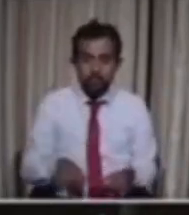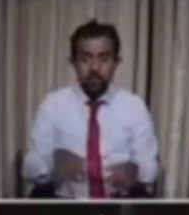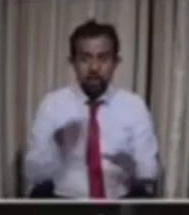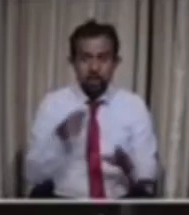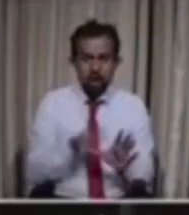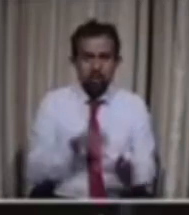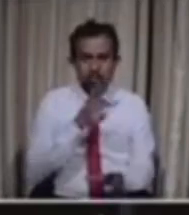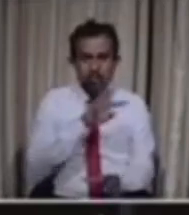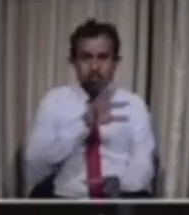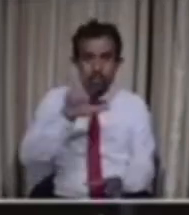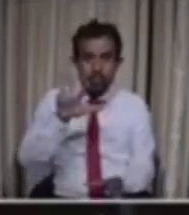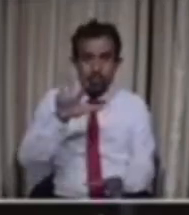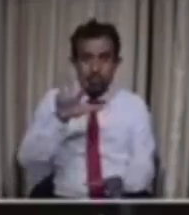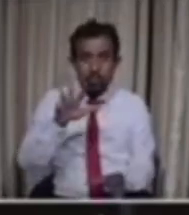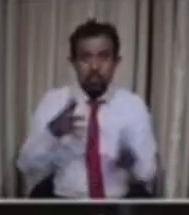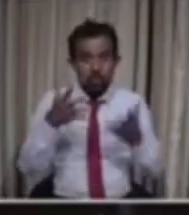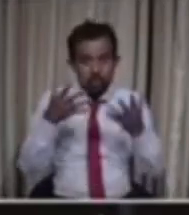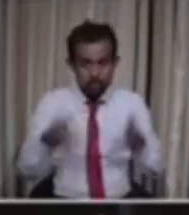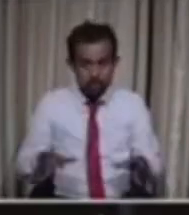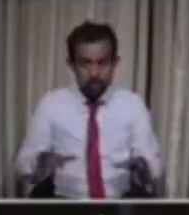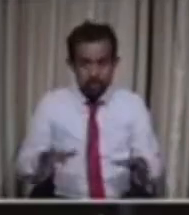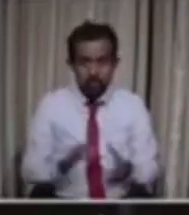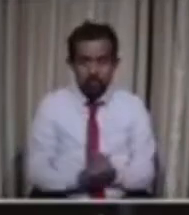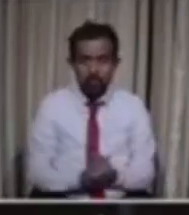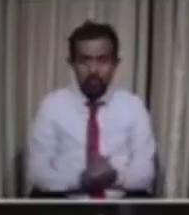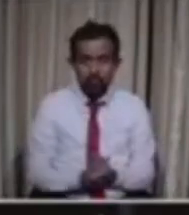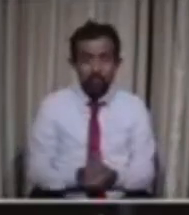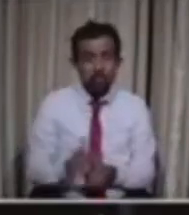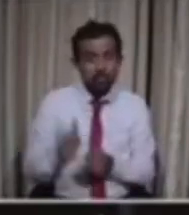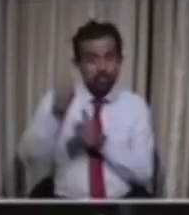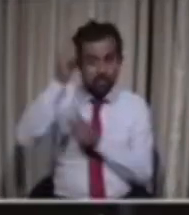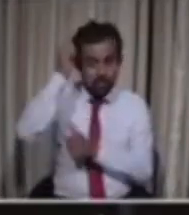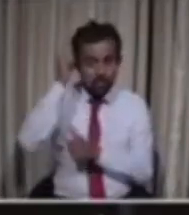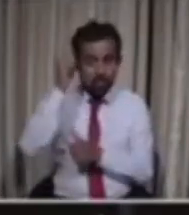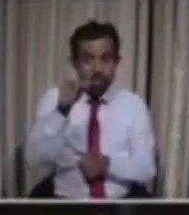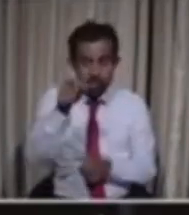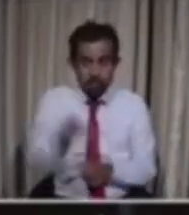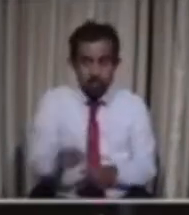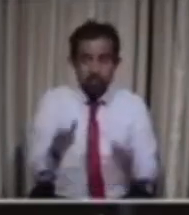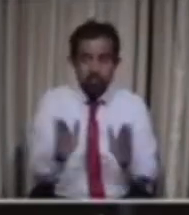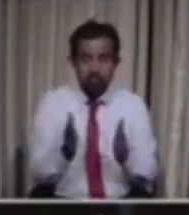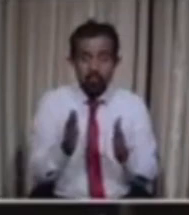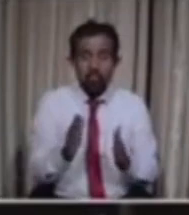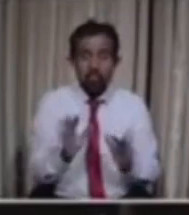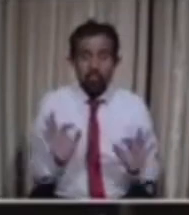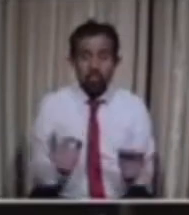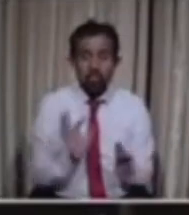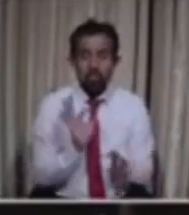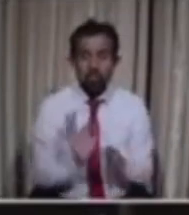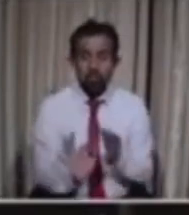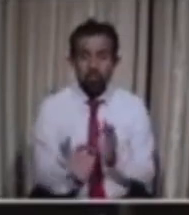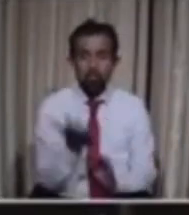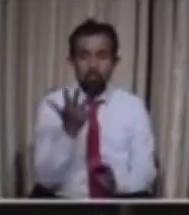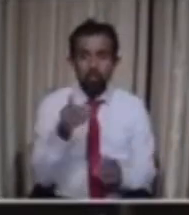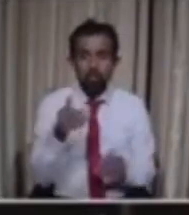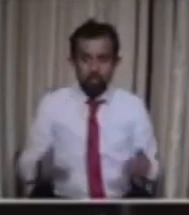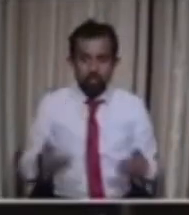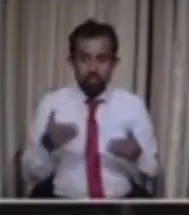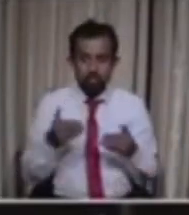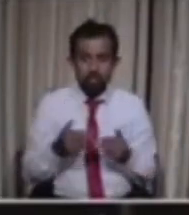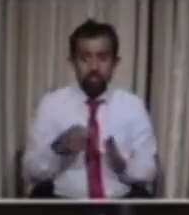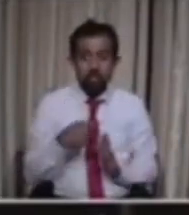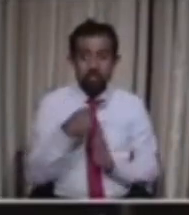உங்களால் இடப்பட்ட அந்த மூட்டி விடப்பட்ட தீ இந்த நாட்டிற்கு இந்த நாட்டை இன்றைய இந்த நிலைமைக்கு கொண்டு வருவதற்கான